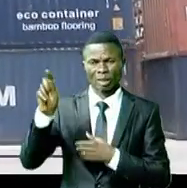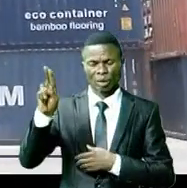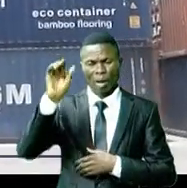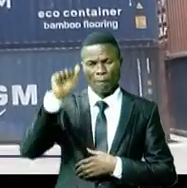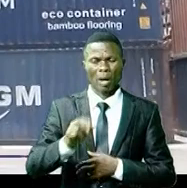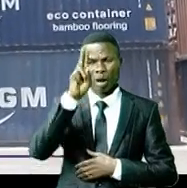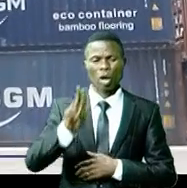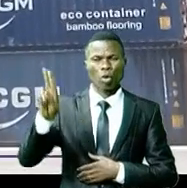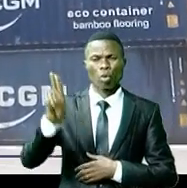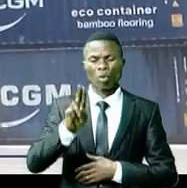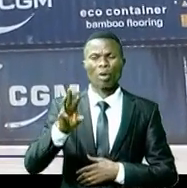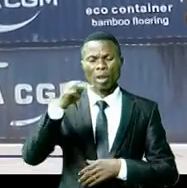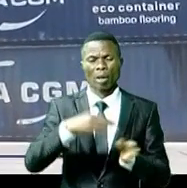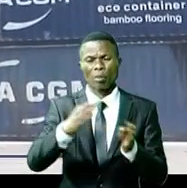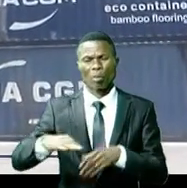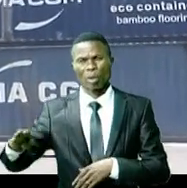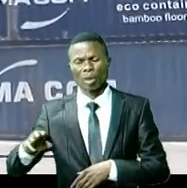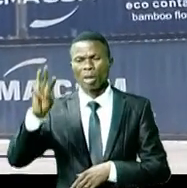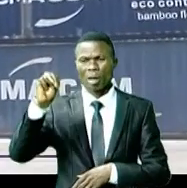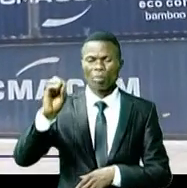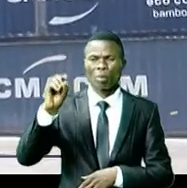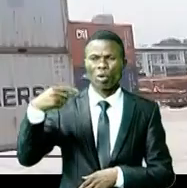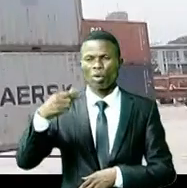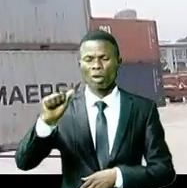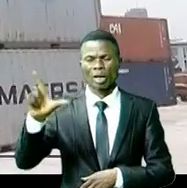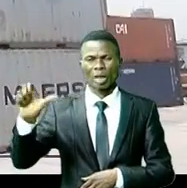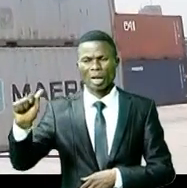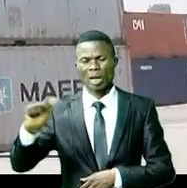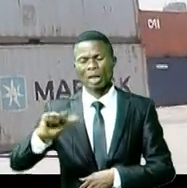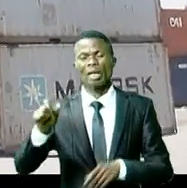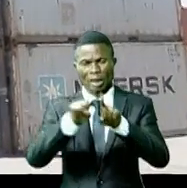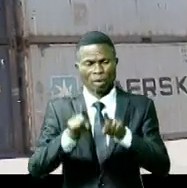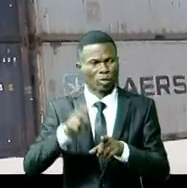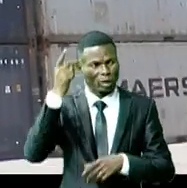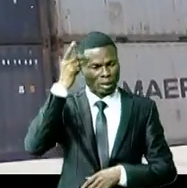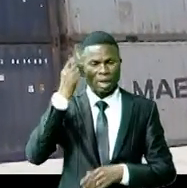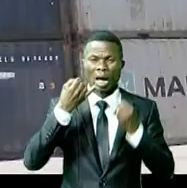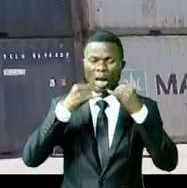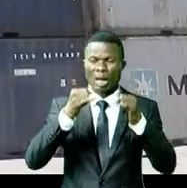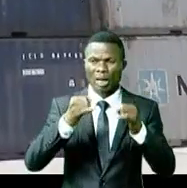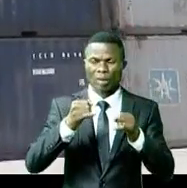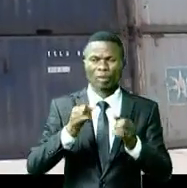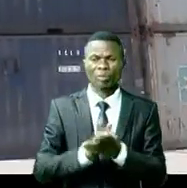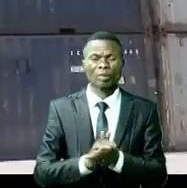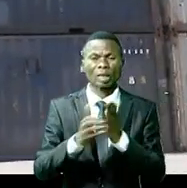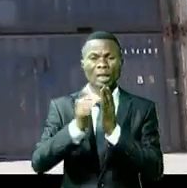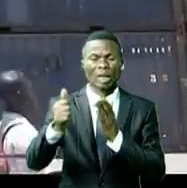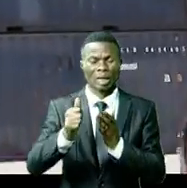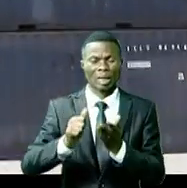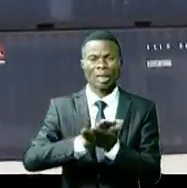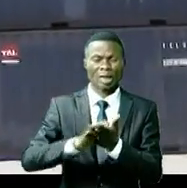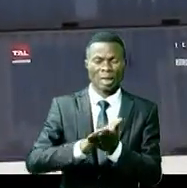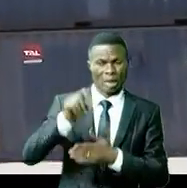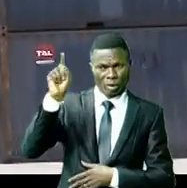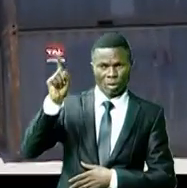les Haut-Touélé, les Maniema, pourquoi aussi Mongala et les autres provinces, voire même Kinshasa. Et je vous informe en passant que la qualité de calcaire qui se trouve dans la